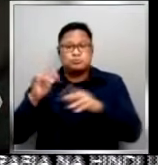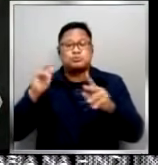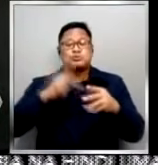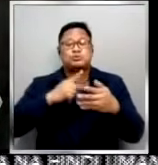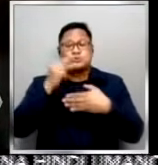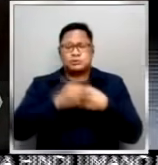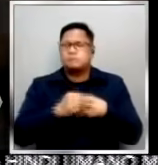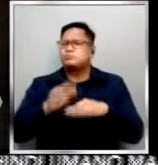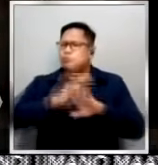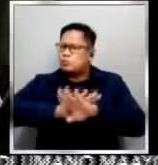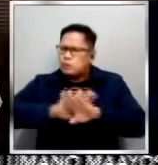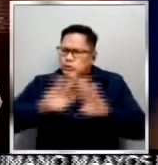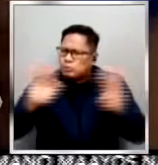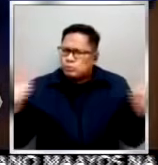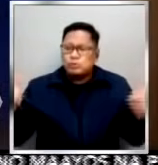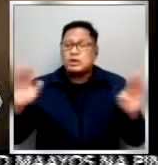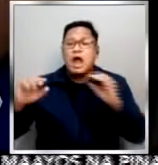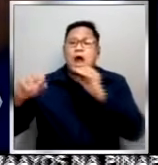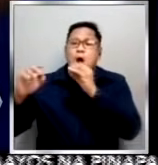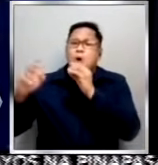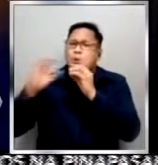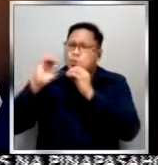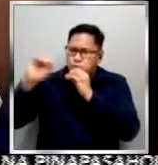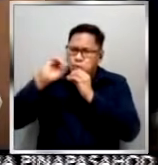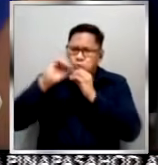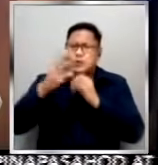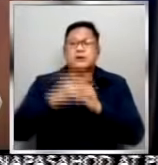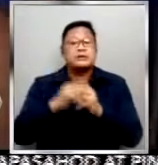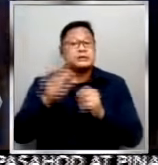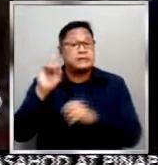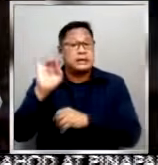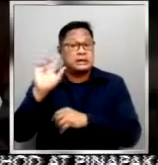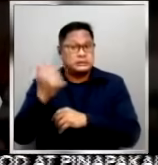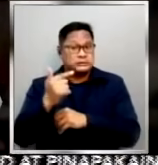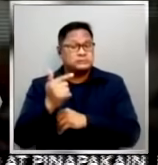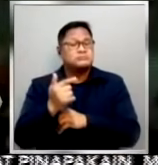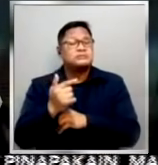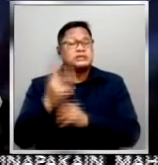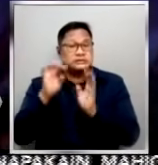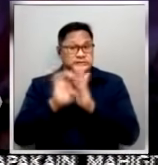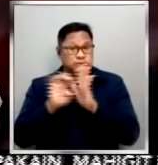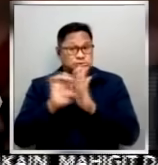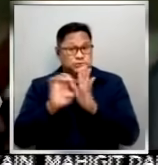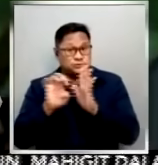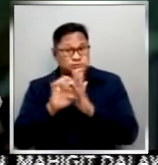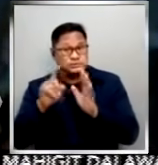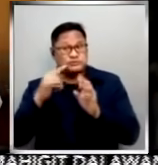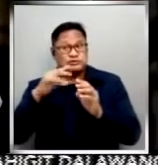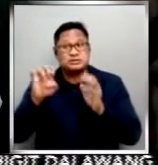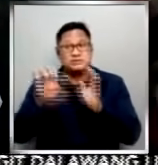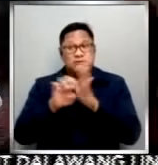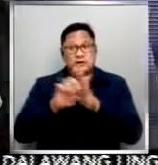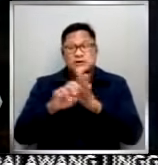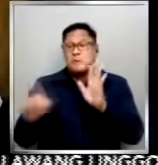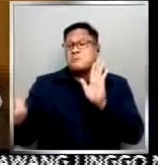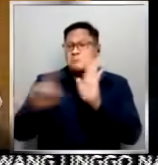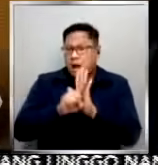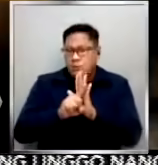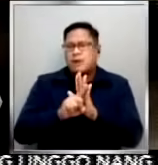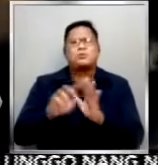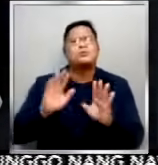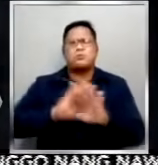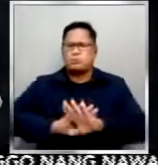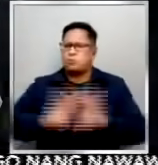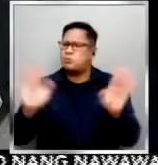turotot. Sabi naman ng DILG, imbis na iban ang mga turotot, mas mainam na huwag na lang maghiraman